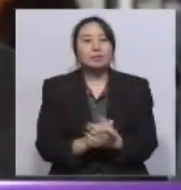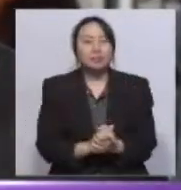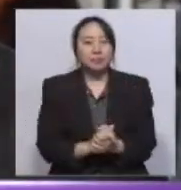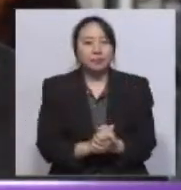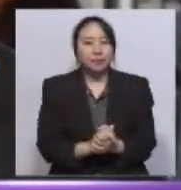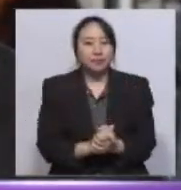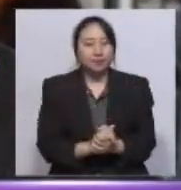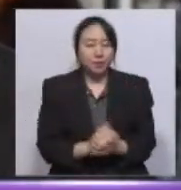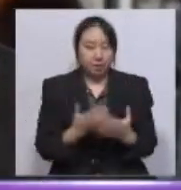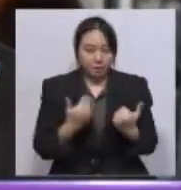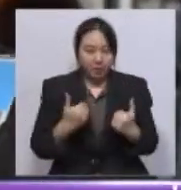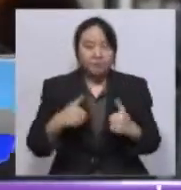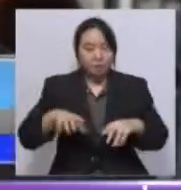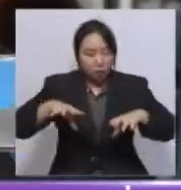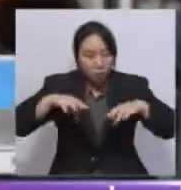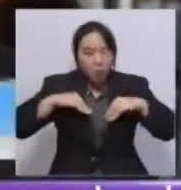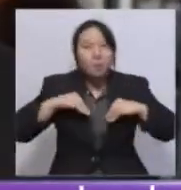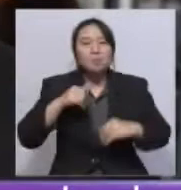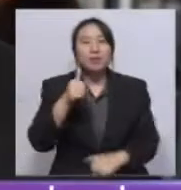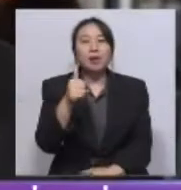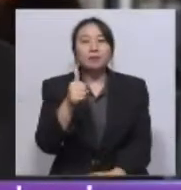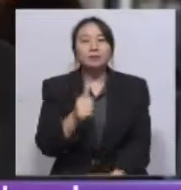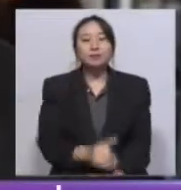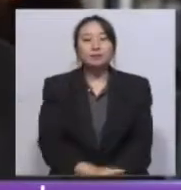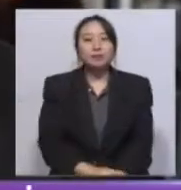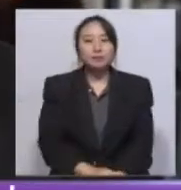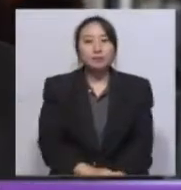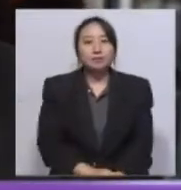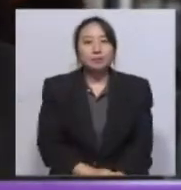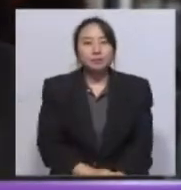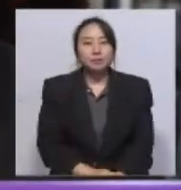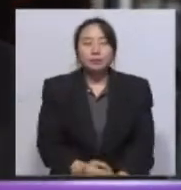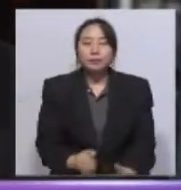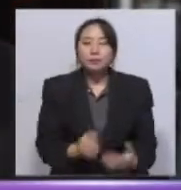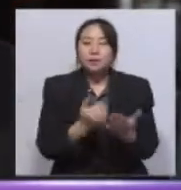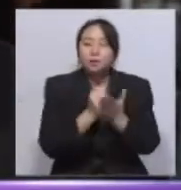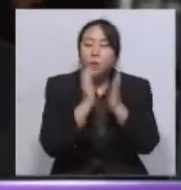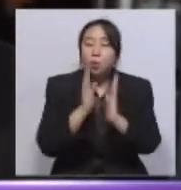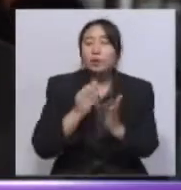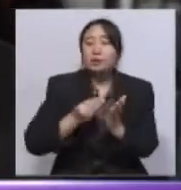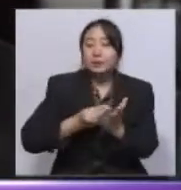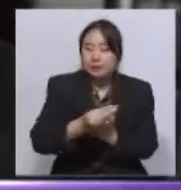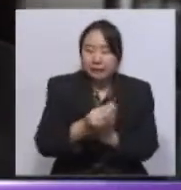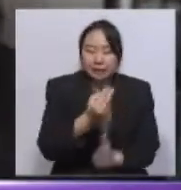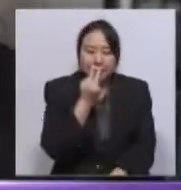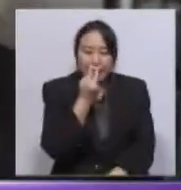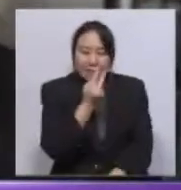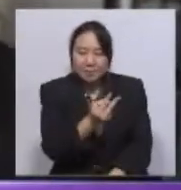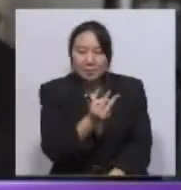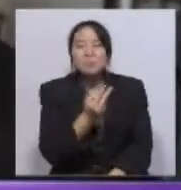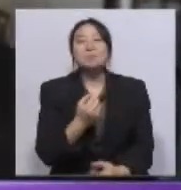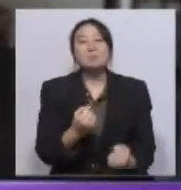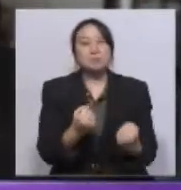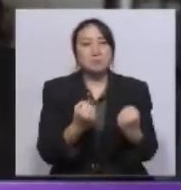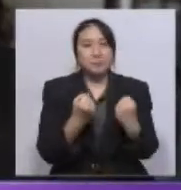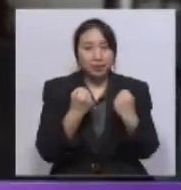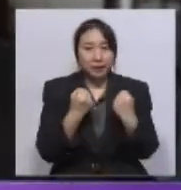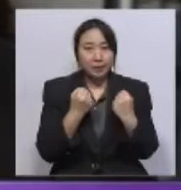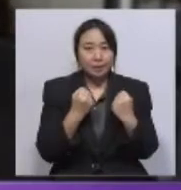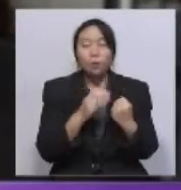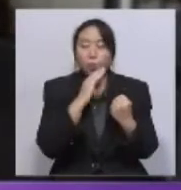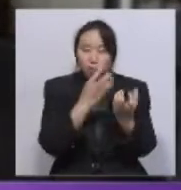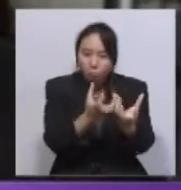ที่โอเคต้องยอมรับได้เงี้ยนะครับแล้วก็สามารถที่จะทำให้ผู้บริโภคเกิดความมั่นใจนะครับที่จะ เวล